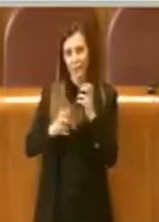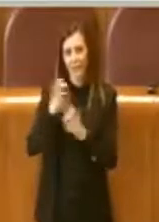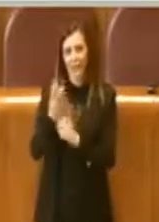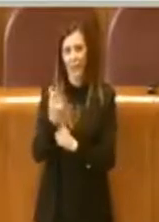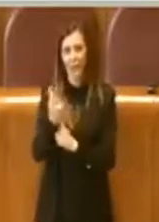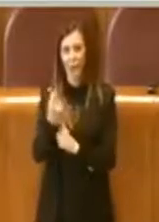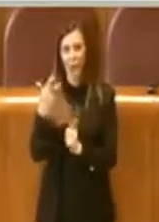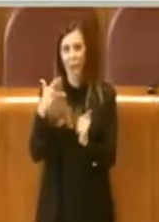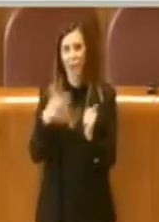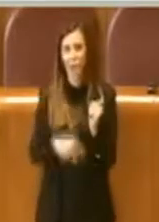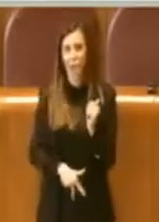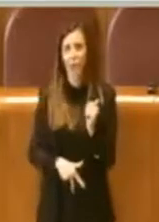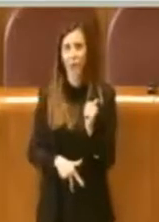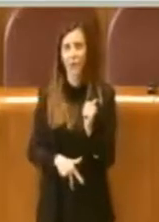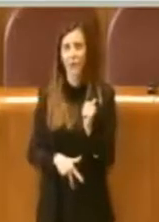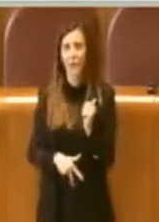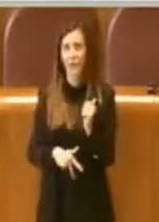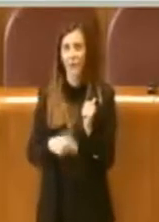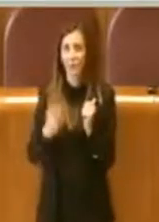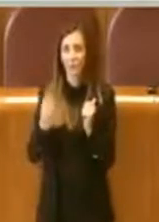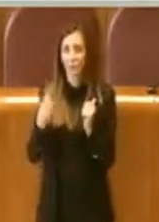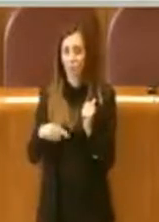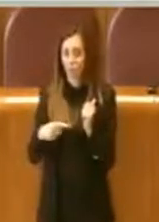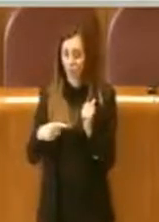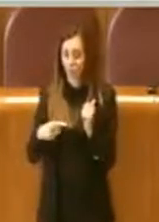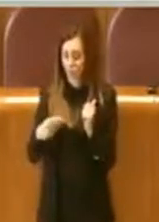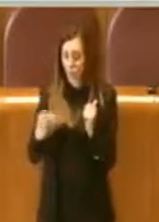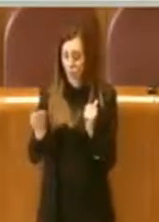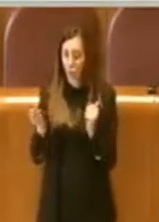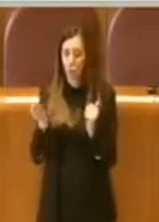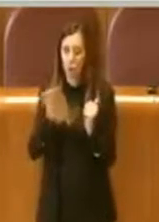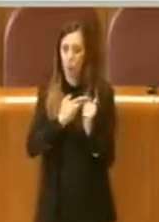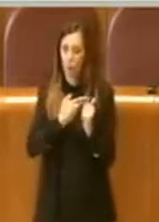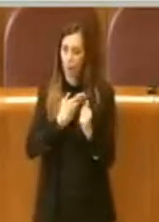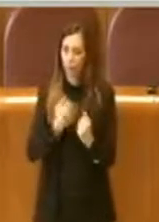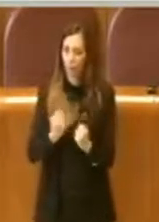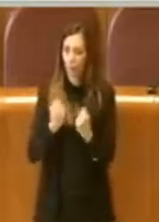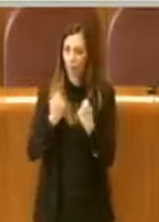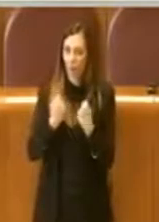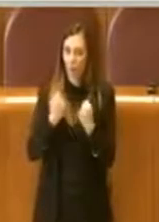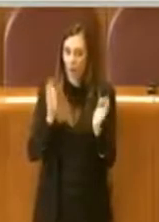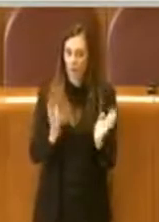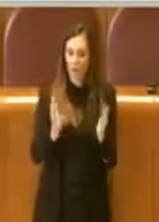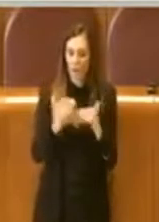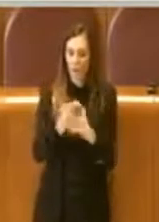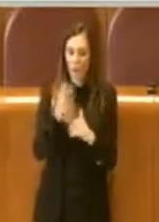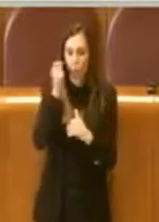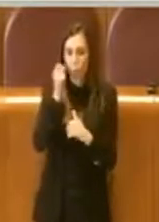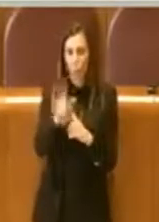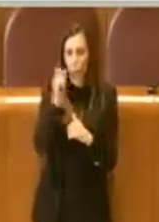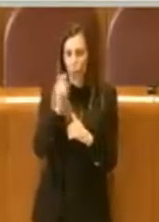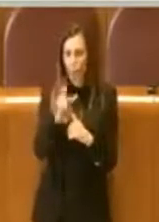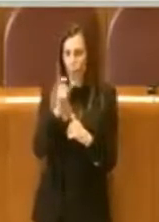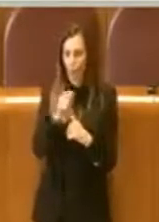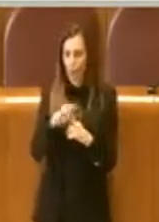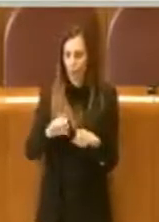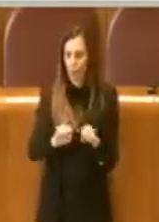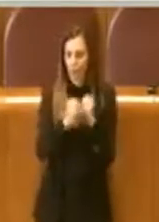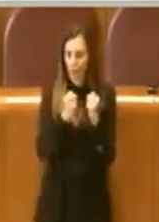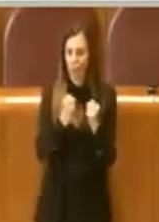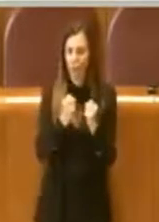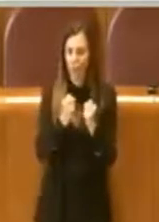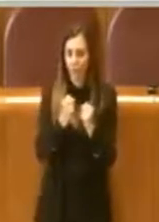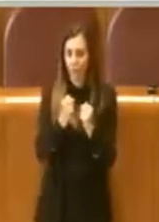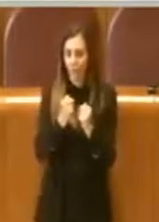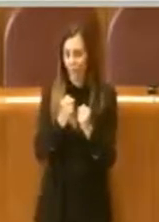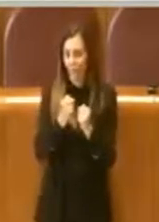economico-sociale che ha colpito in maniera forte tutto il settore culturale e, come è evidente